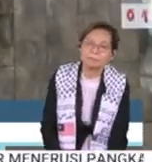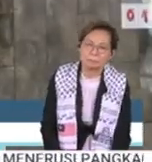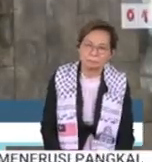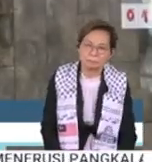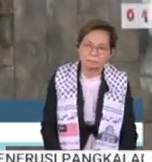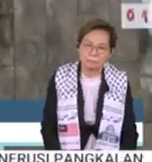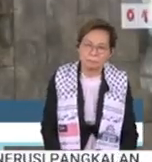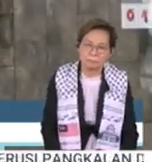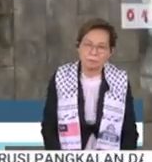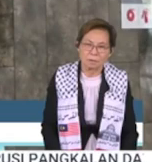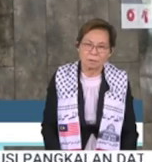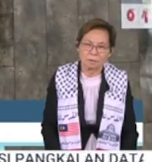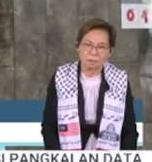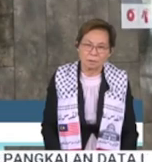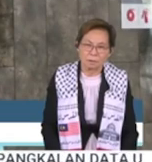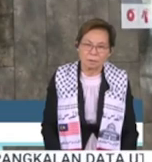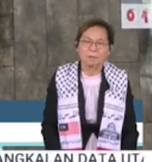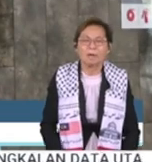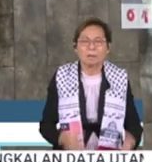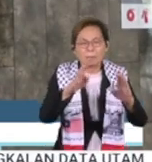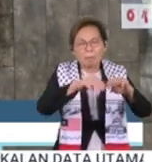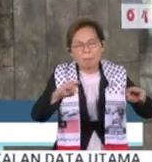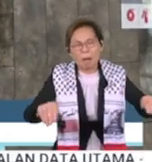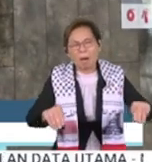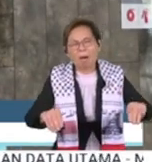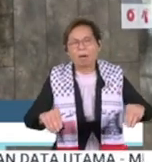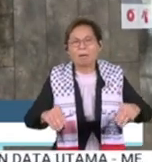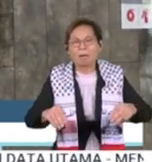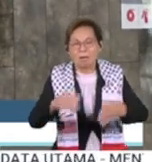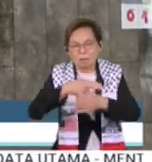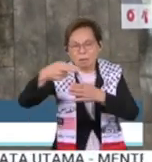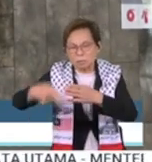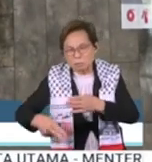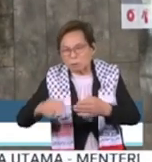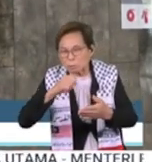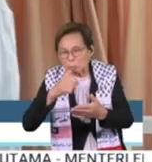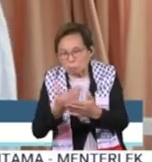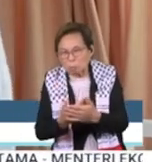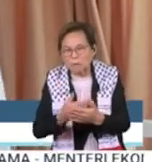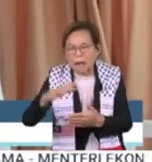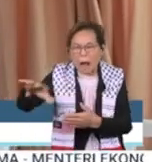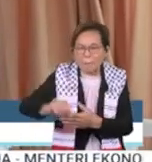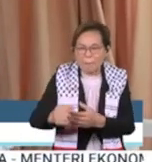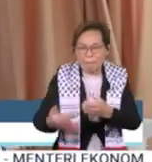agak tak baik dia punya keputusan, kita ambil dia orang untuk memberi latihan